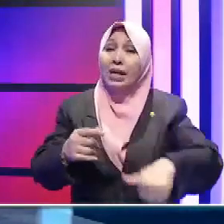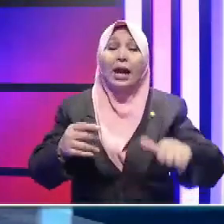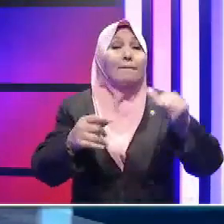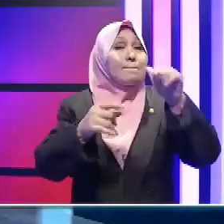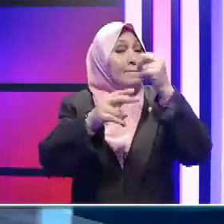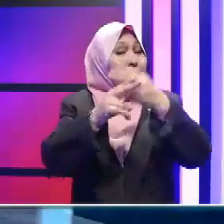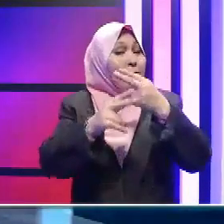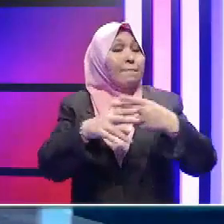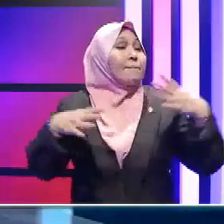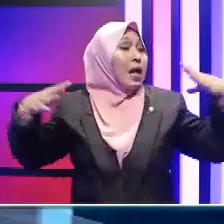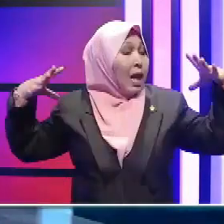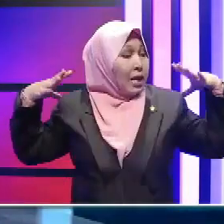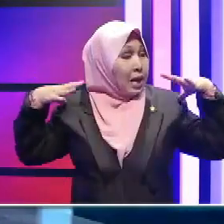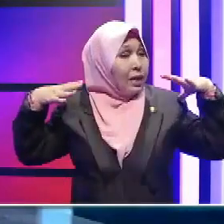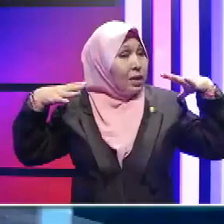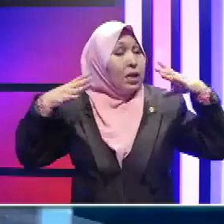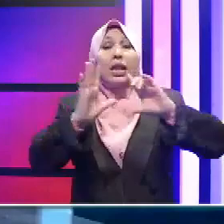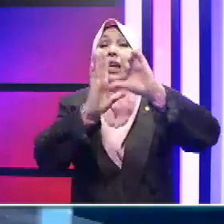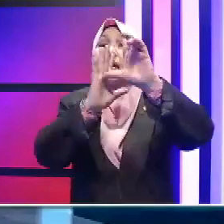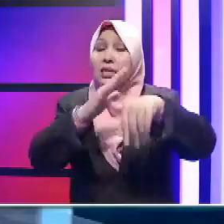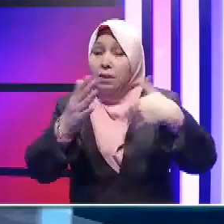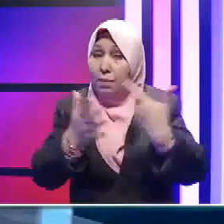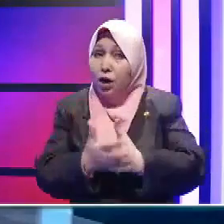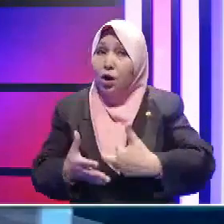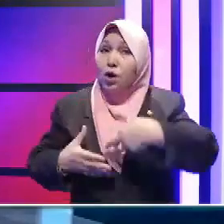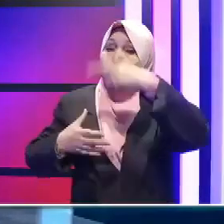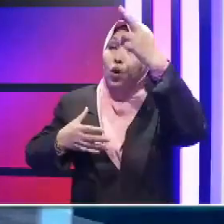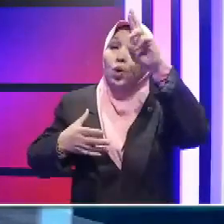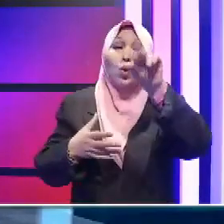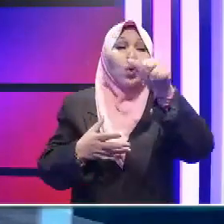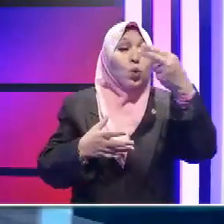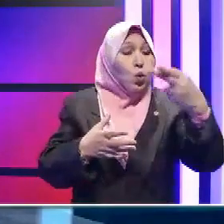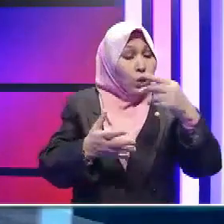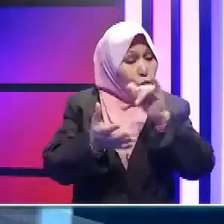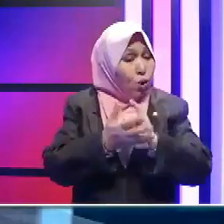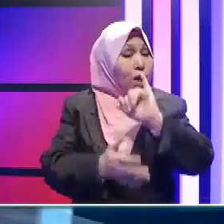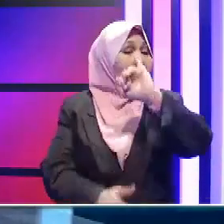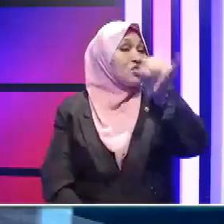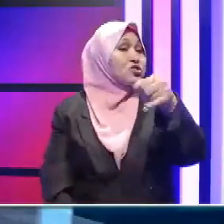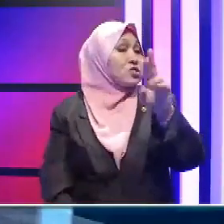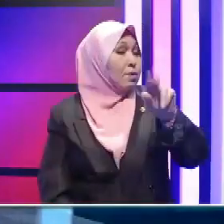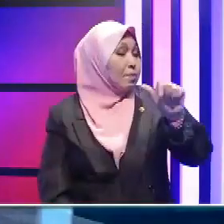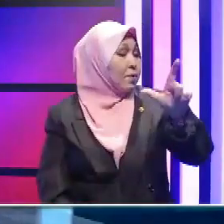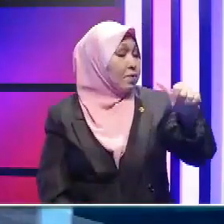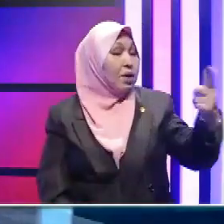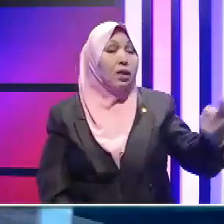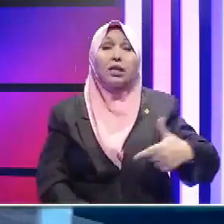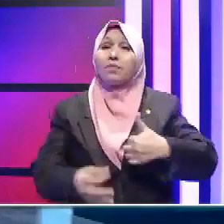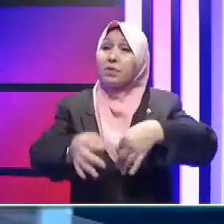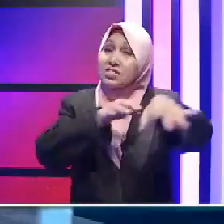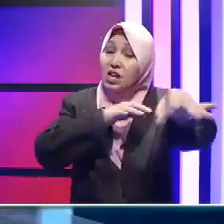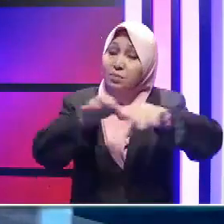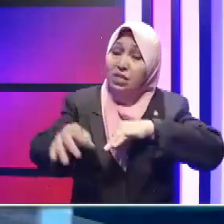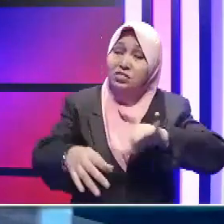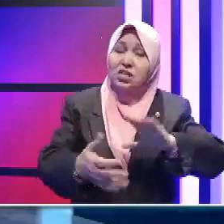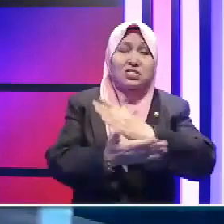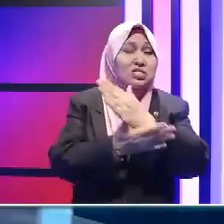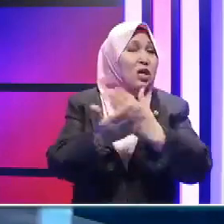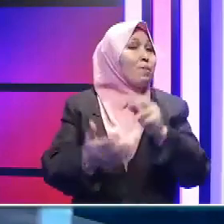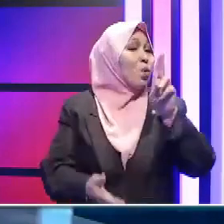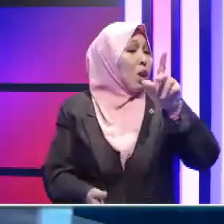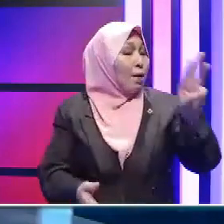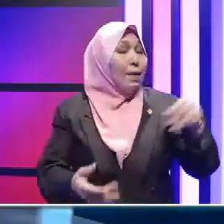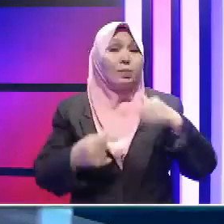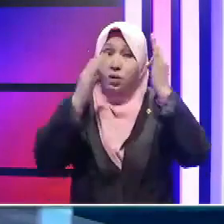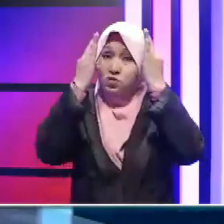dan di kemudian Ken penyebutan ar-ruh ya itulah Jibril menurut taksiran sebagian besar para ulama karena fokus ayat